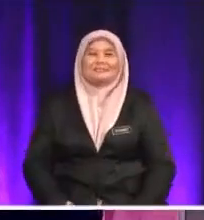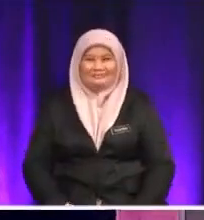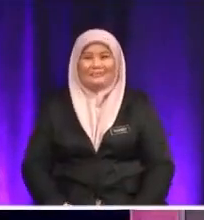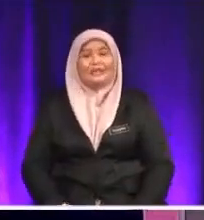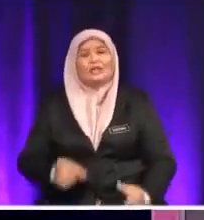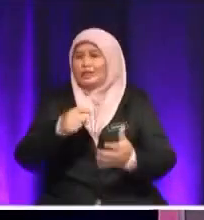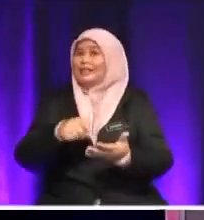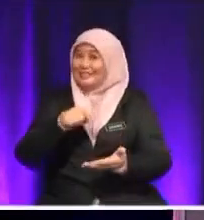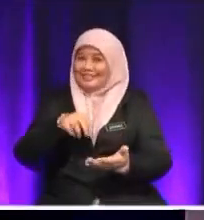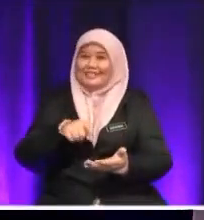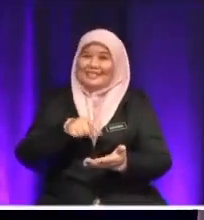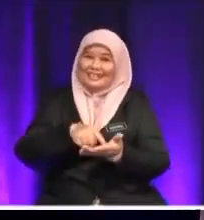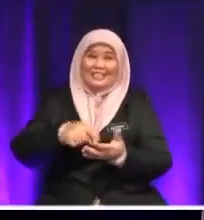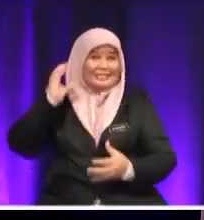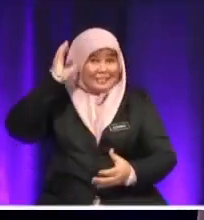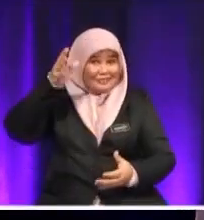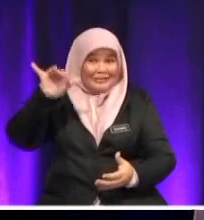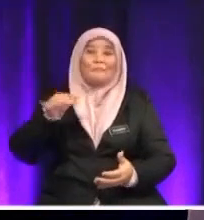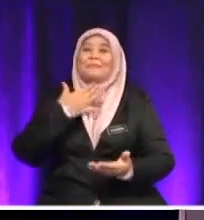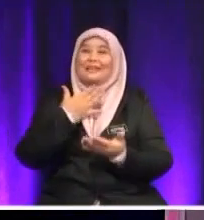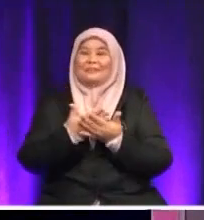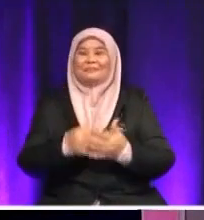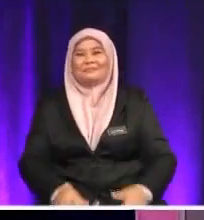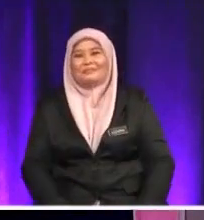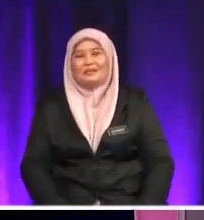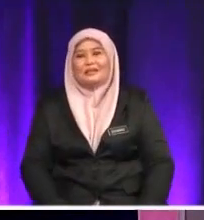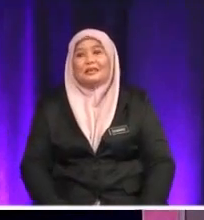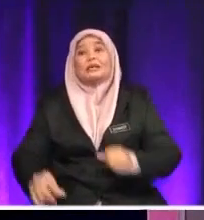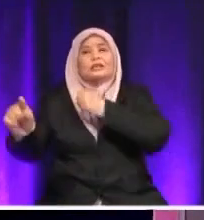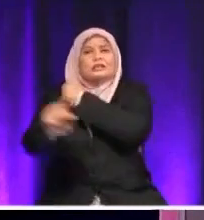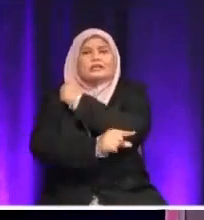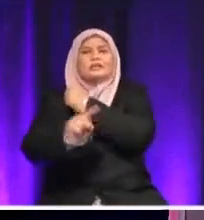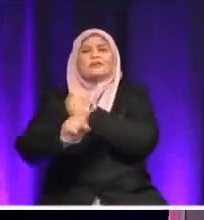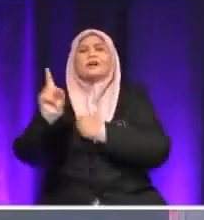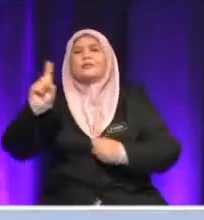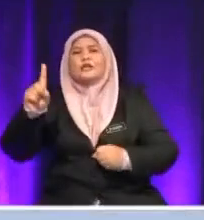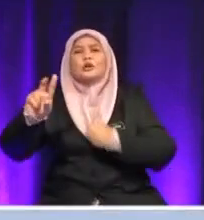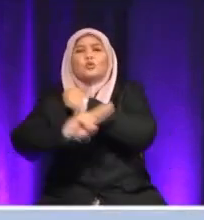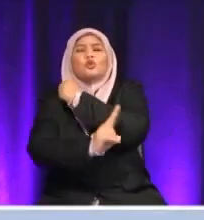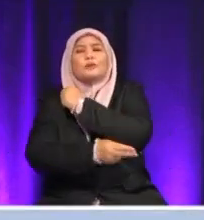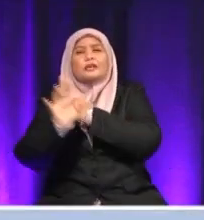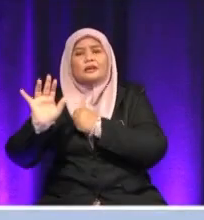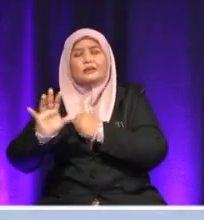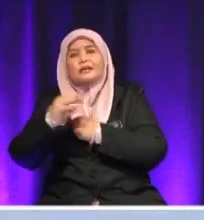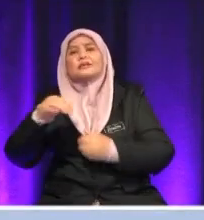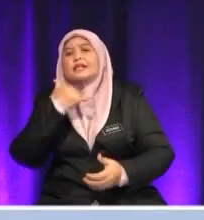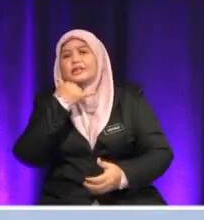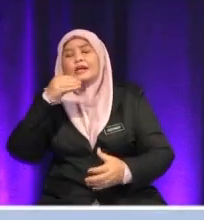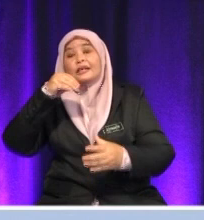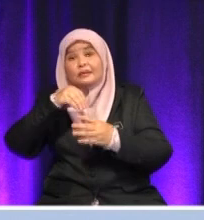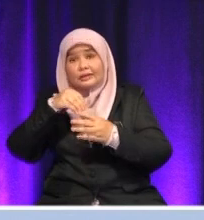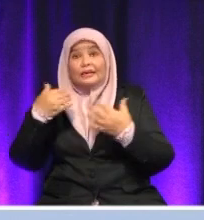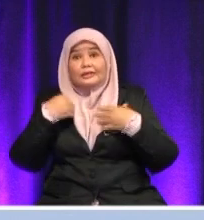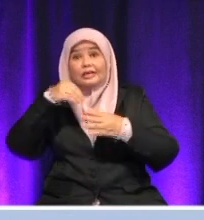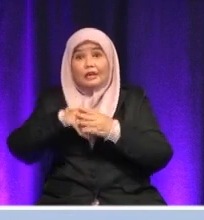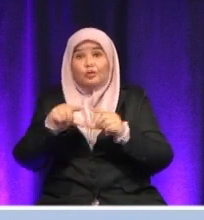dia calon-calon cemerlang. Amin. Okay. Sebenarnya apa dia kisos? Kisos ialah mana-mana hukuman dan kesalahan yang ada dalam Al-Quran dan hadis